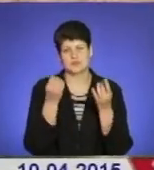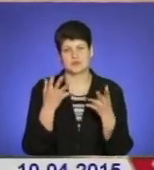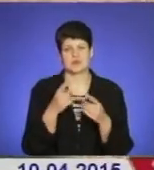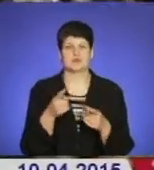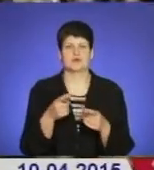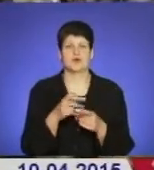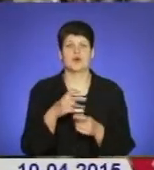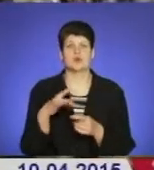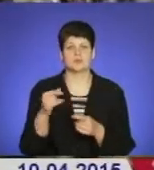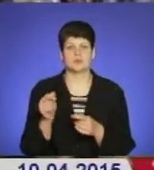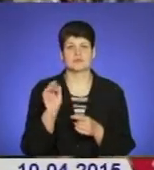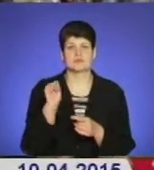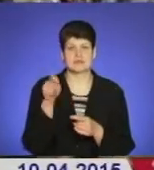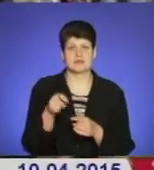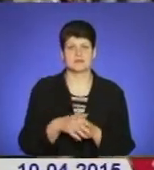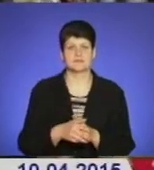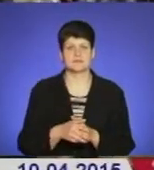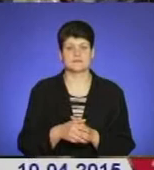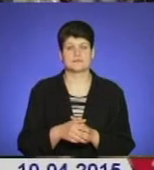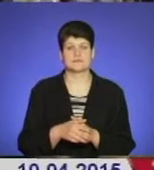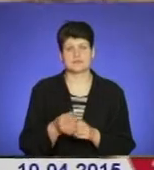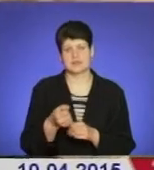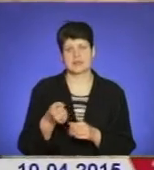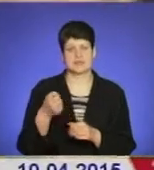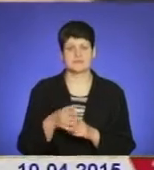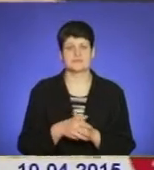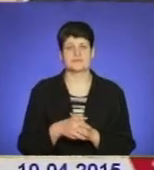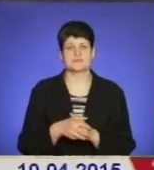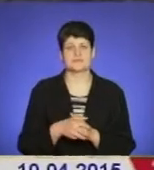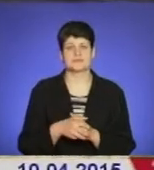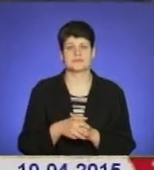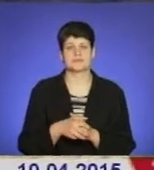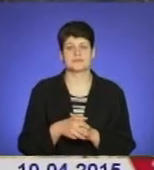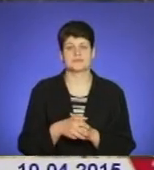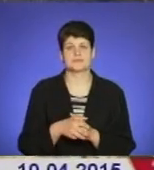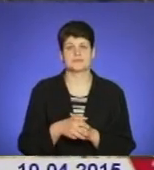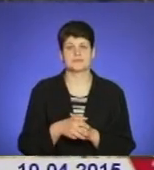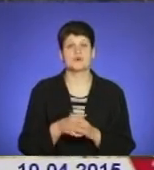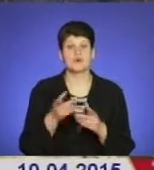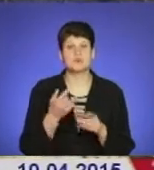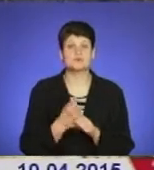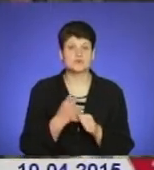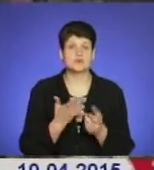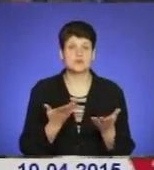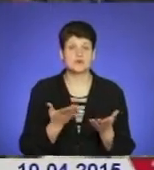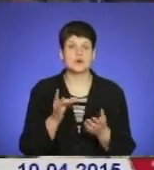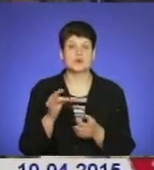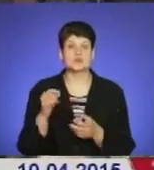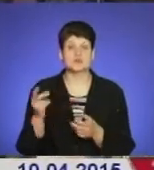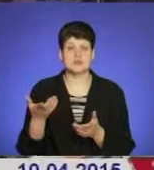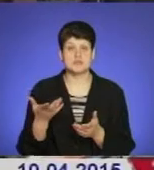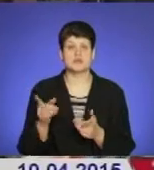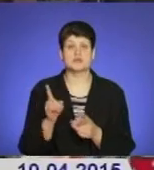хлопавки. Закидаєте. О, прошу тягнути. Тягніть. От спрацювала розтяжка.